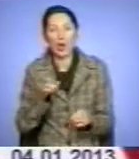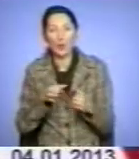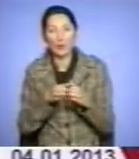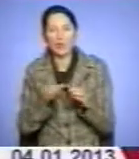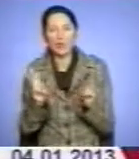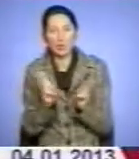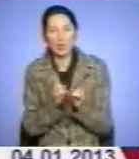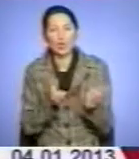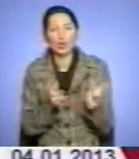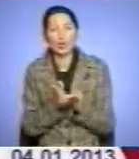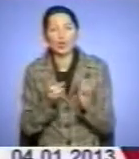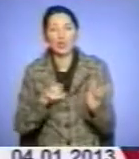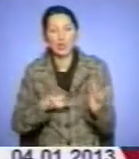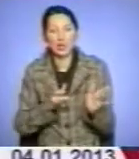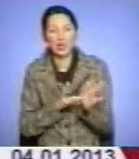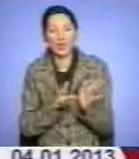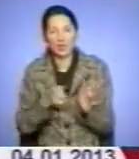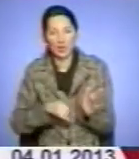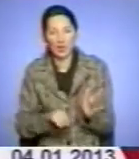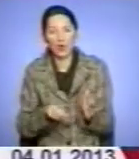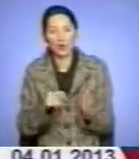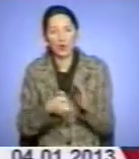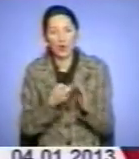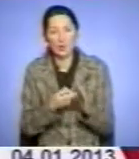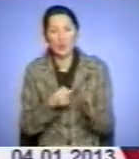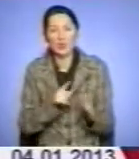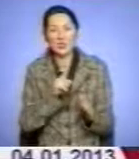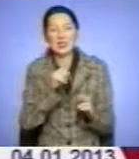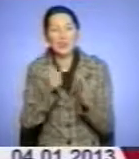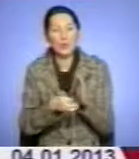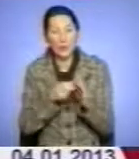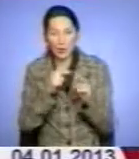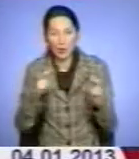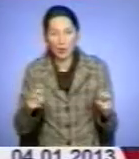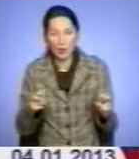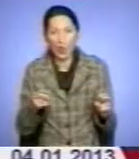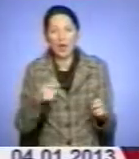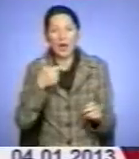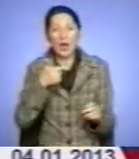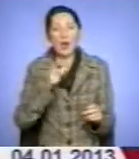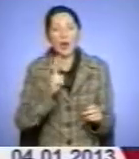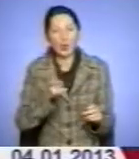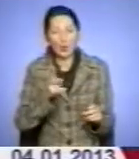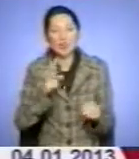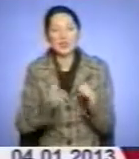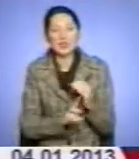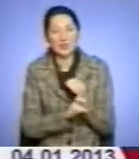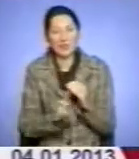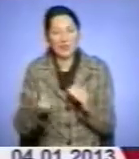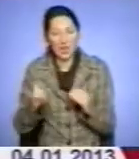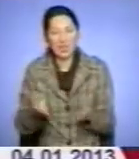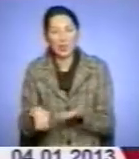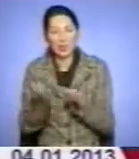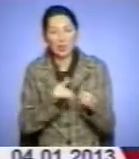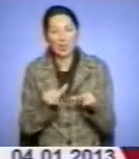Донецьку. З Дніпропетровська отець, греко-католицький отець, і він запросив нас їхати з вертепом. Спочатку ми думали,